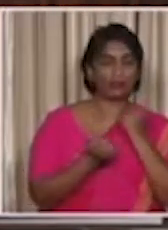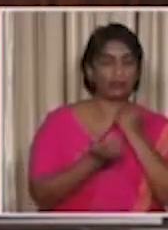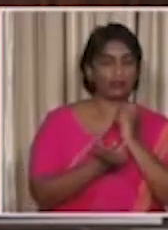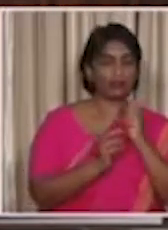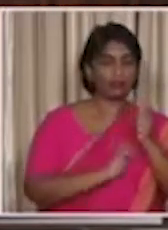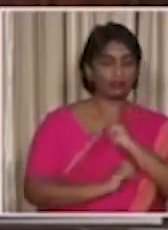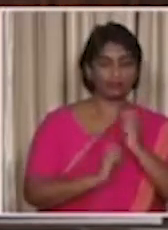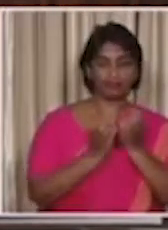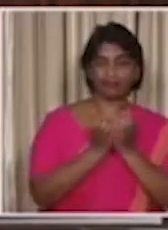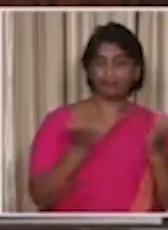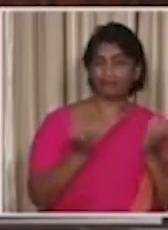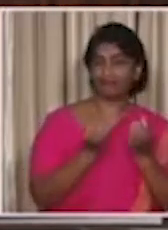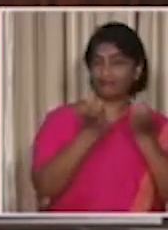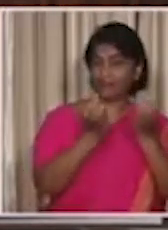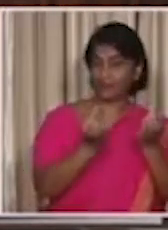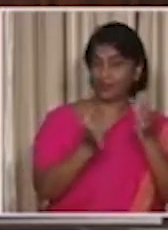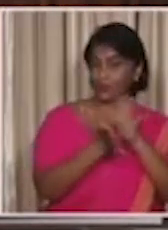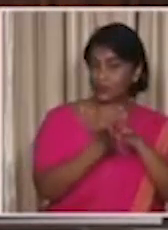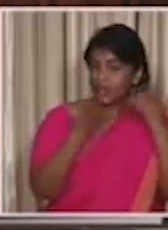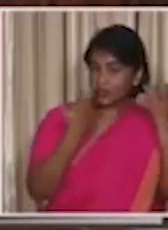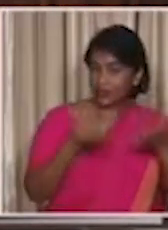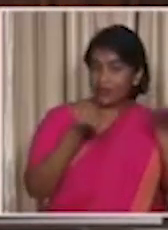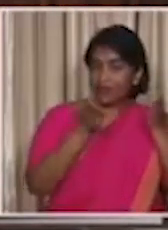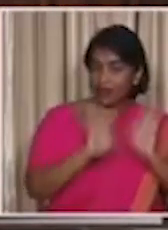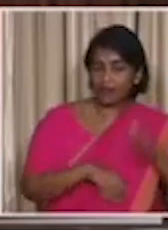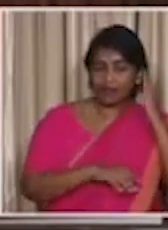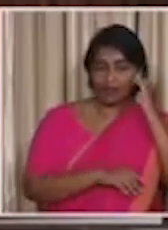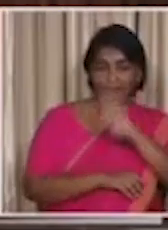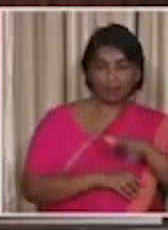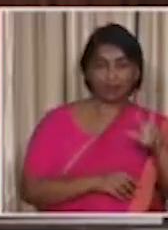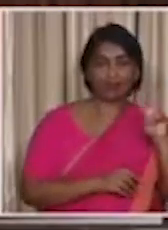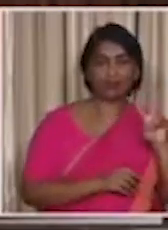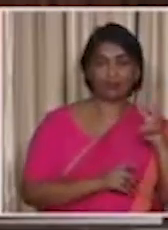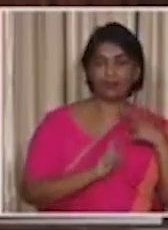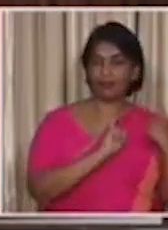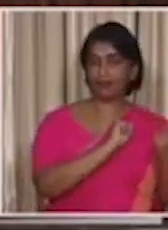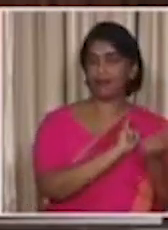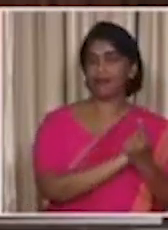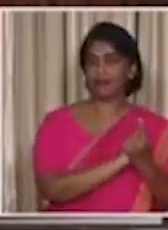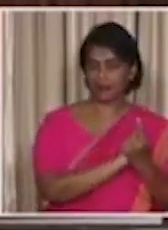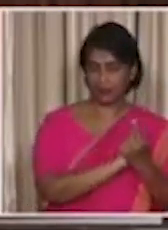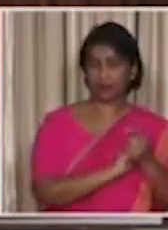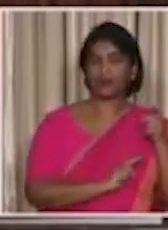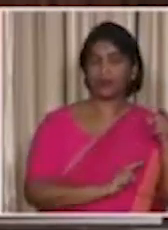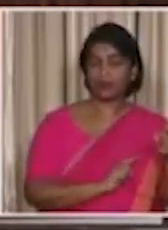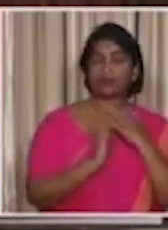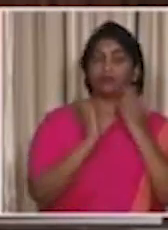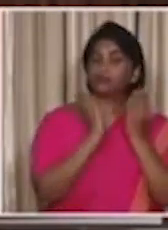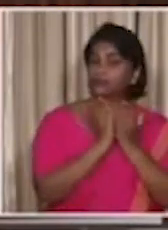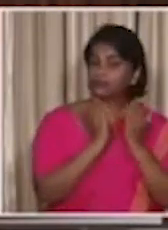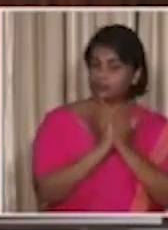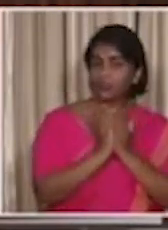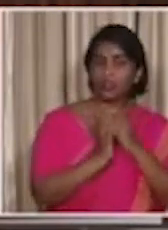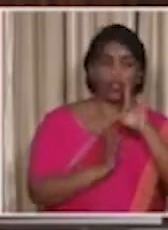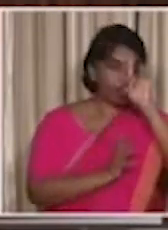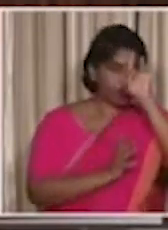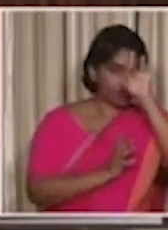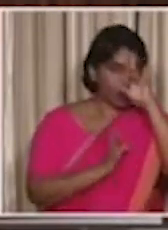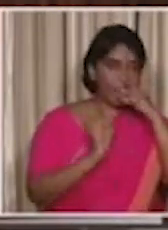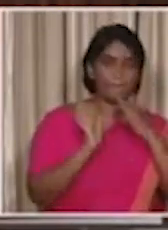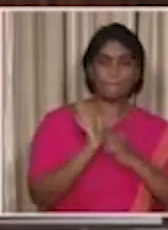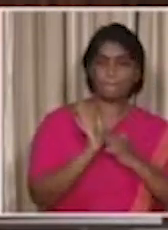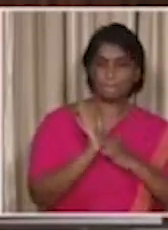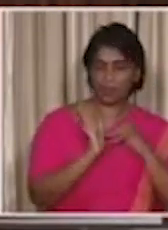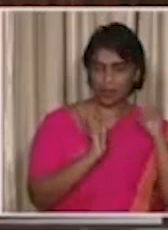ප්‍රදානය කිරීමේ උත්සවයේ අවසානයේ මේ දැරියන් දෙදෙනා මා හමුවට ආවා. ඔවුන් ඉගෙන ගන්නේ කුරුණෑගල